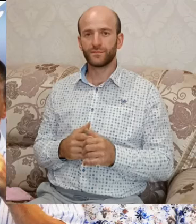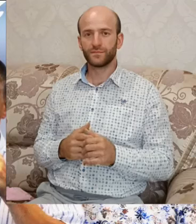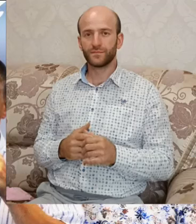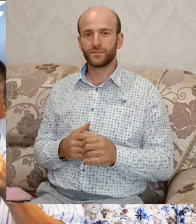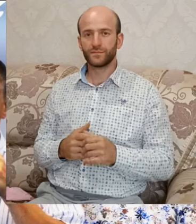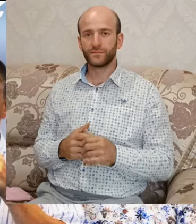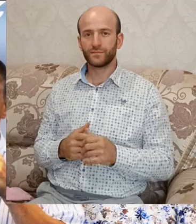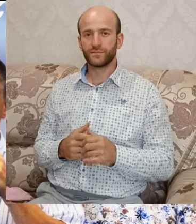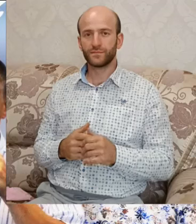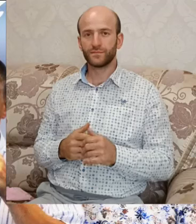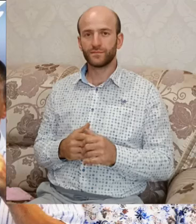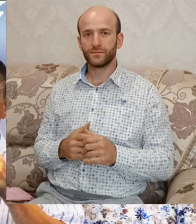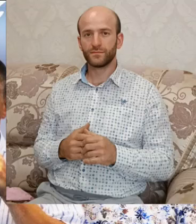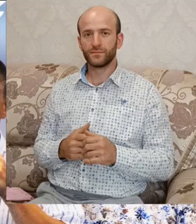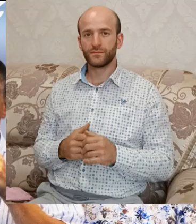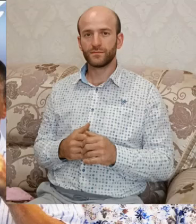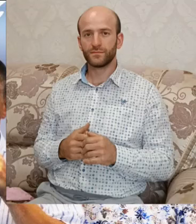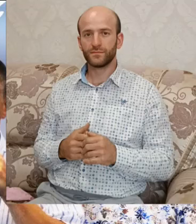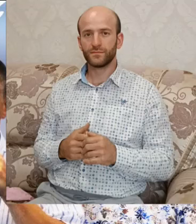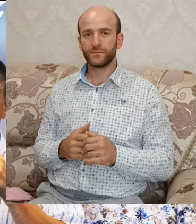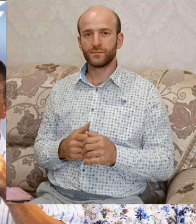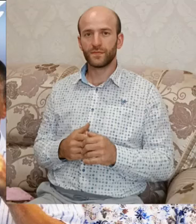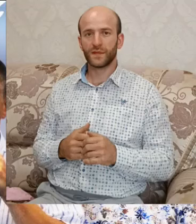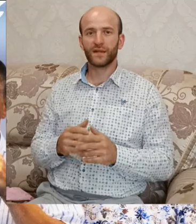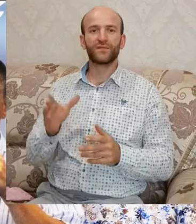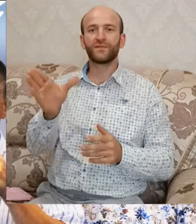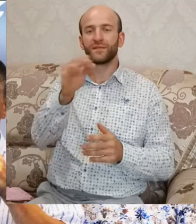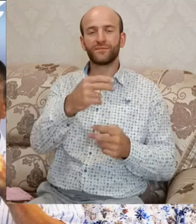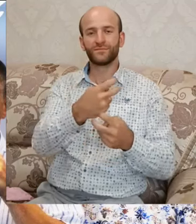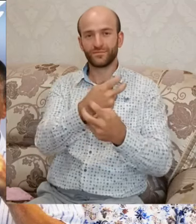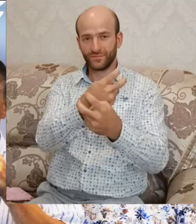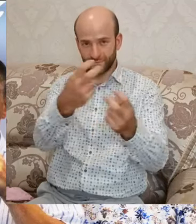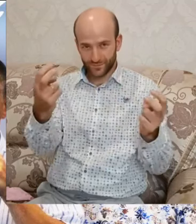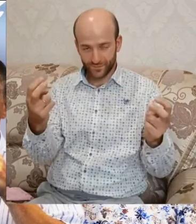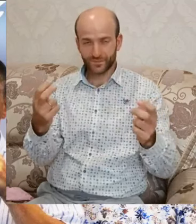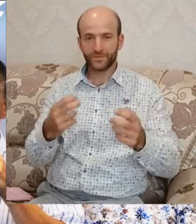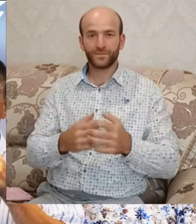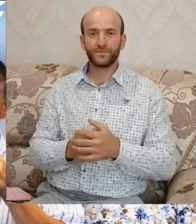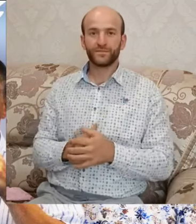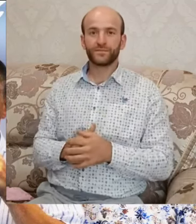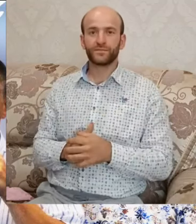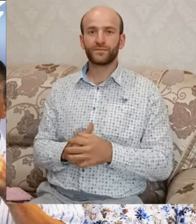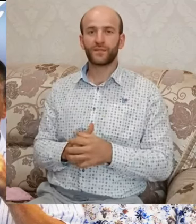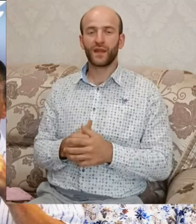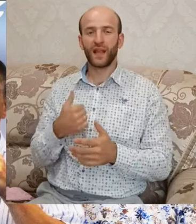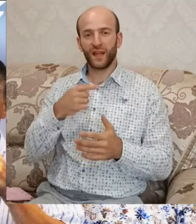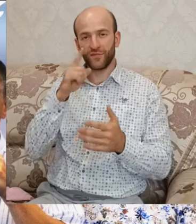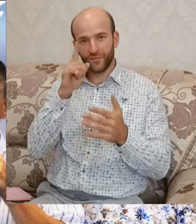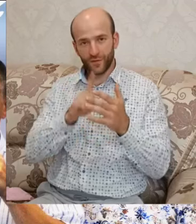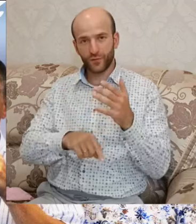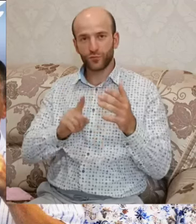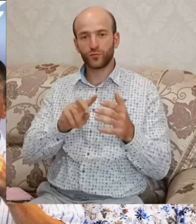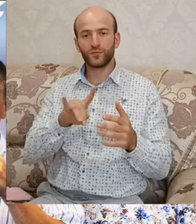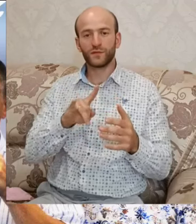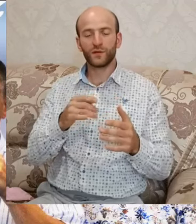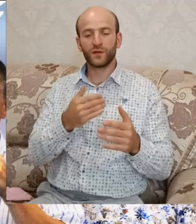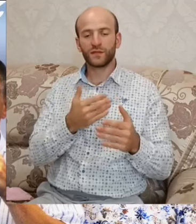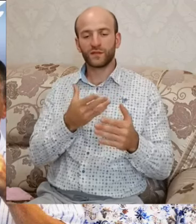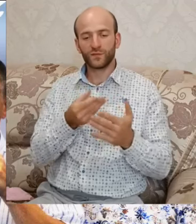Прошу, будь ласка, встань. Трумпам отсіськите. На коротко присядьте. Штикю, кад мес отверем саво сердце. Я верю, что мы открыли свои